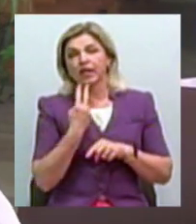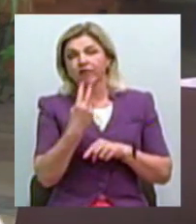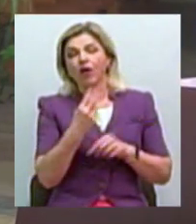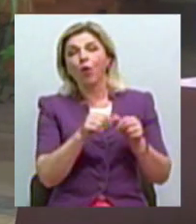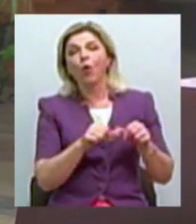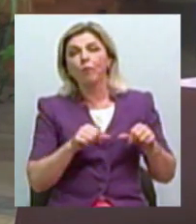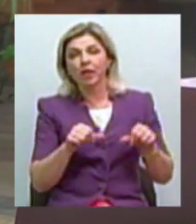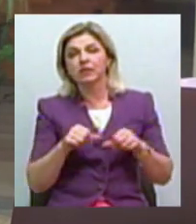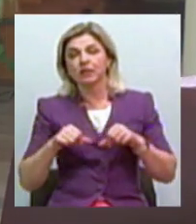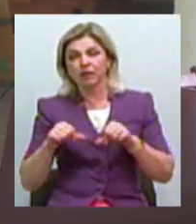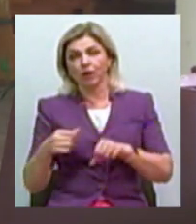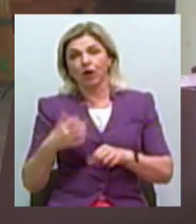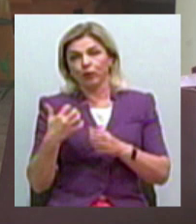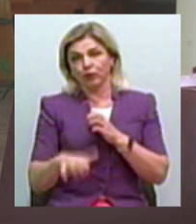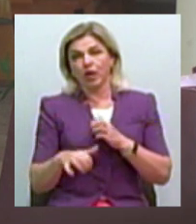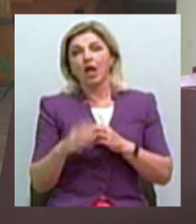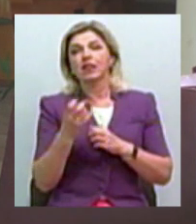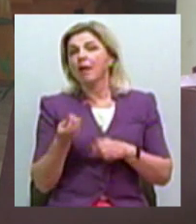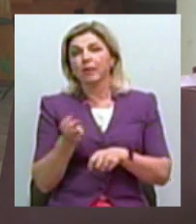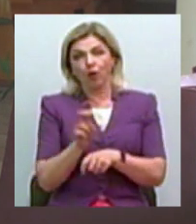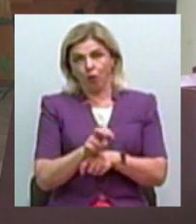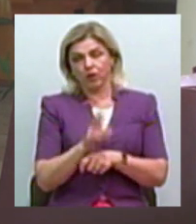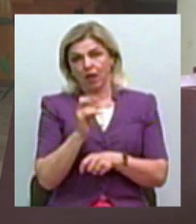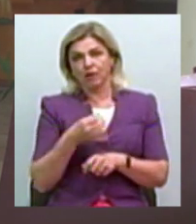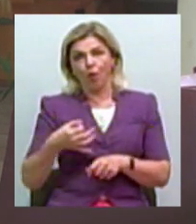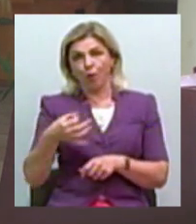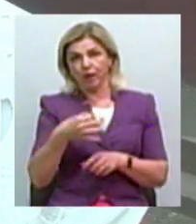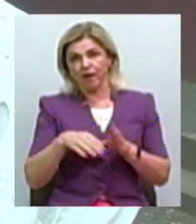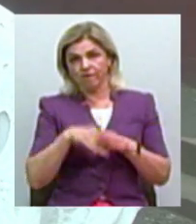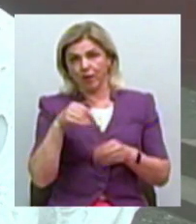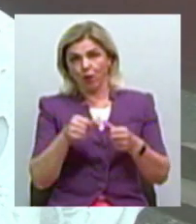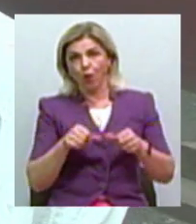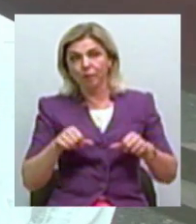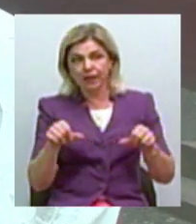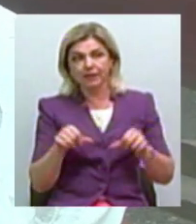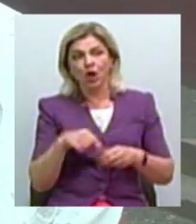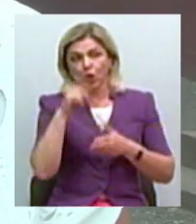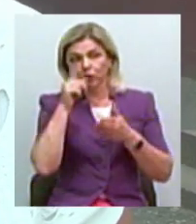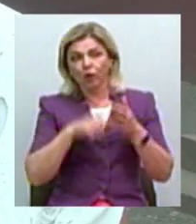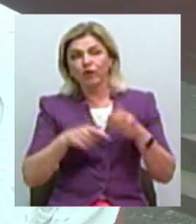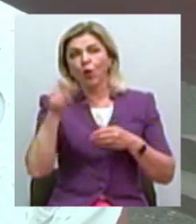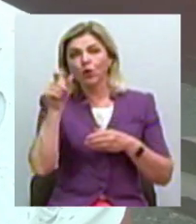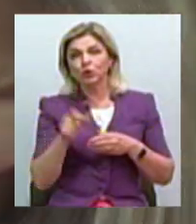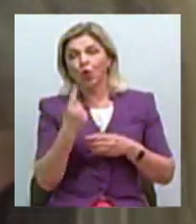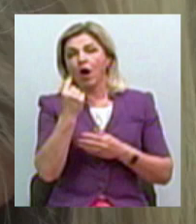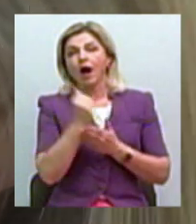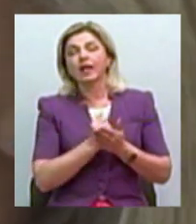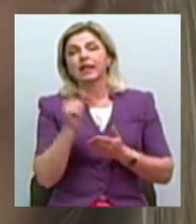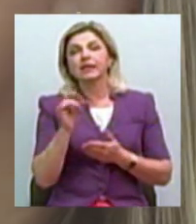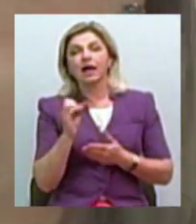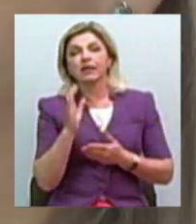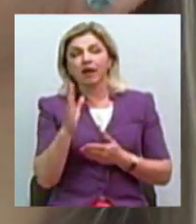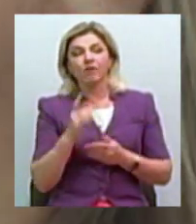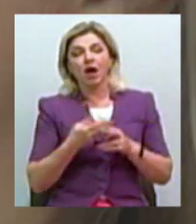комісій саботують цей процес, не з'являючись на обласну виборчу комісію. Довірена особа одного з кандидатів в народні депутати,